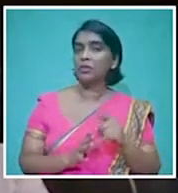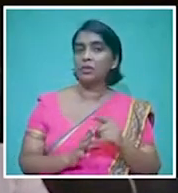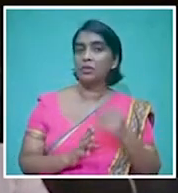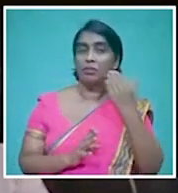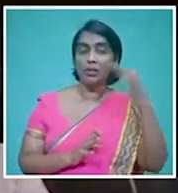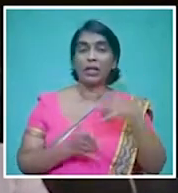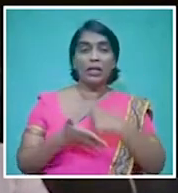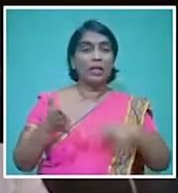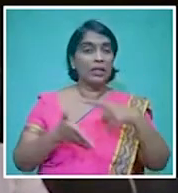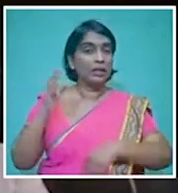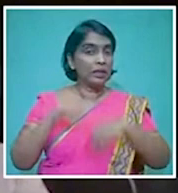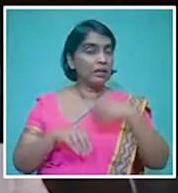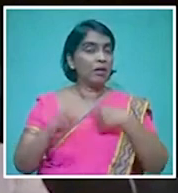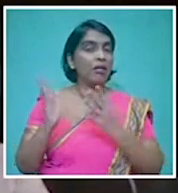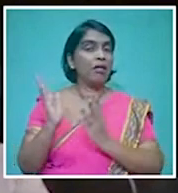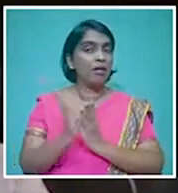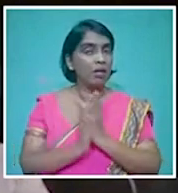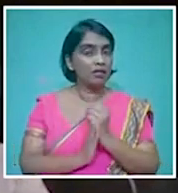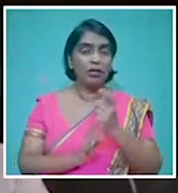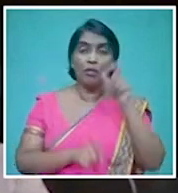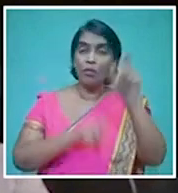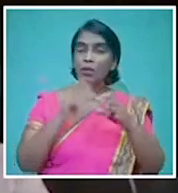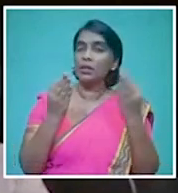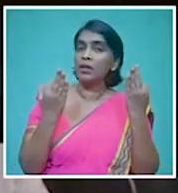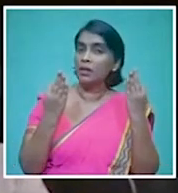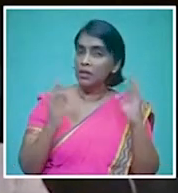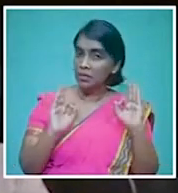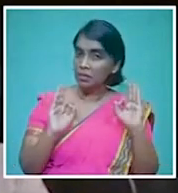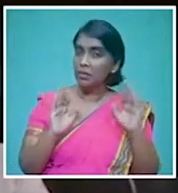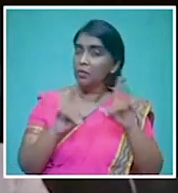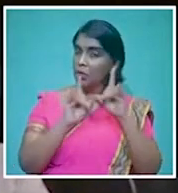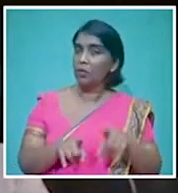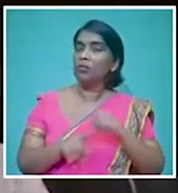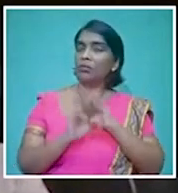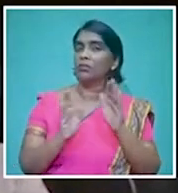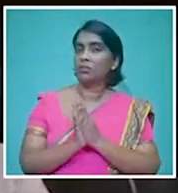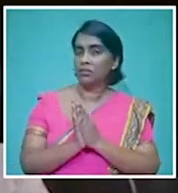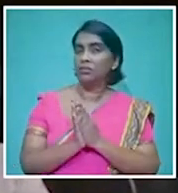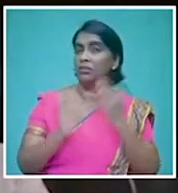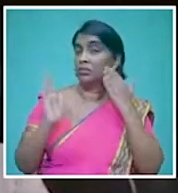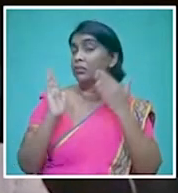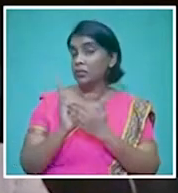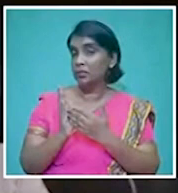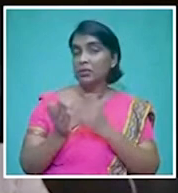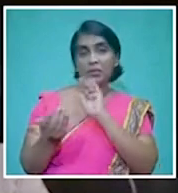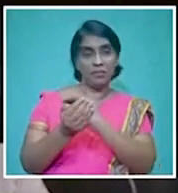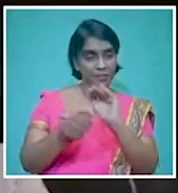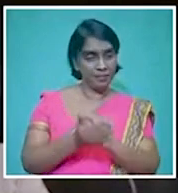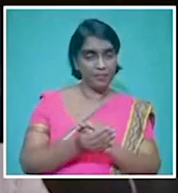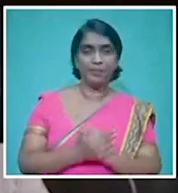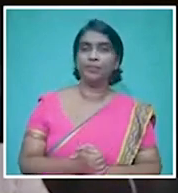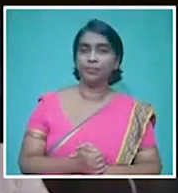සිවිල් දේශපාලන අයිතීන් පුද්ගල නිදහස වැනි දේවල් වෙනුවෙන් පෙනී ඉන්න එක සහ ඒවා ආරක්ෂා කරන